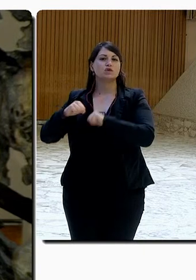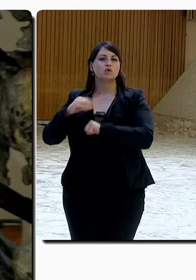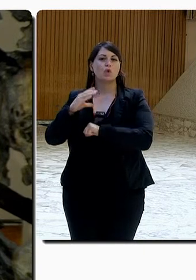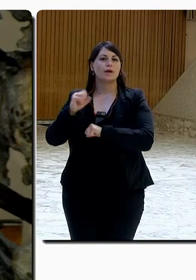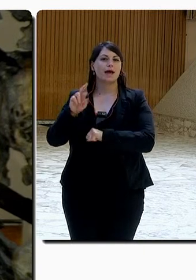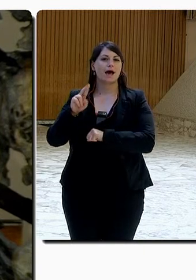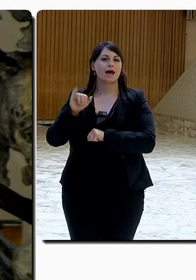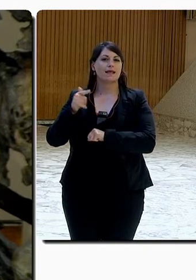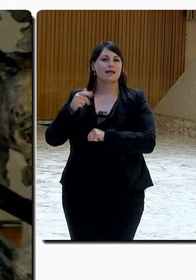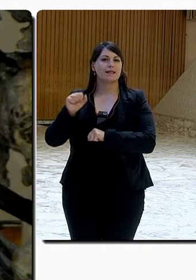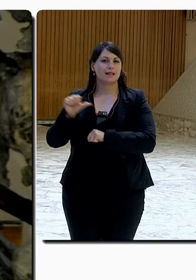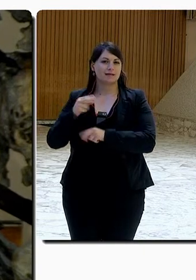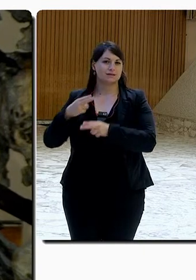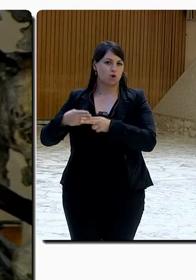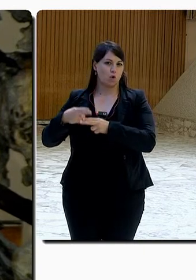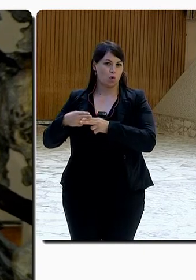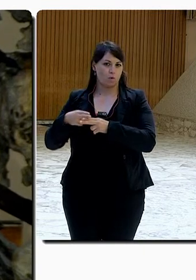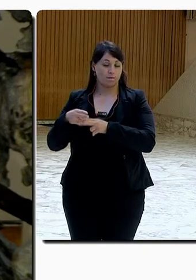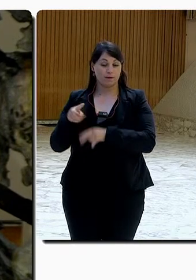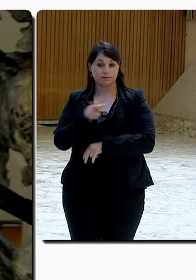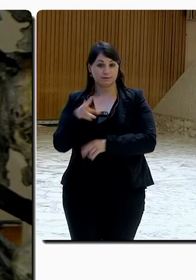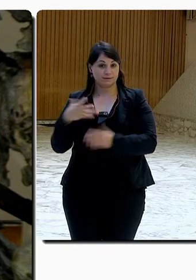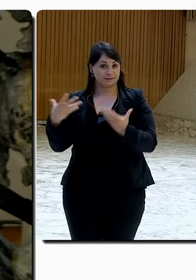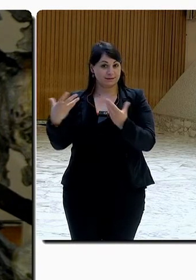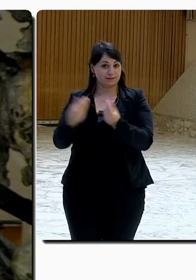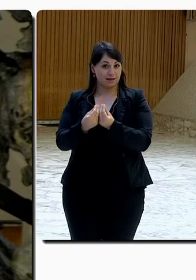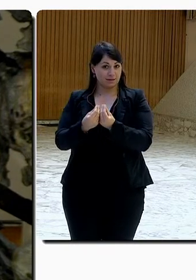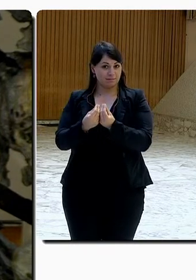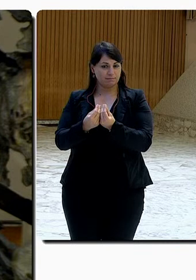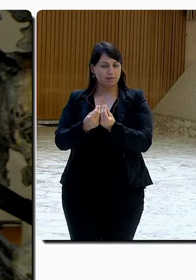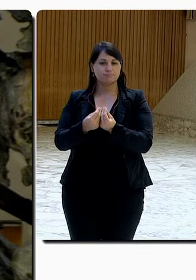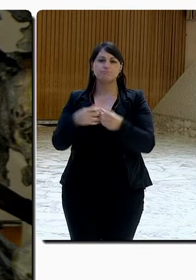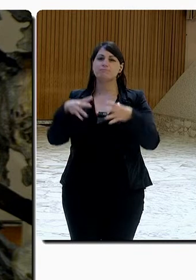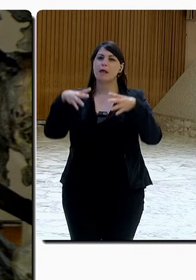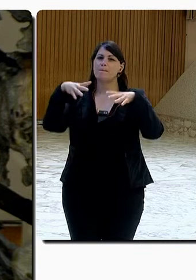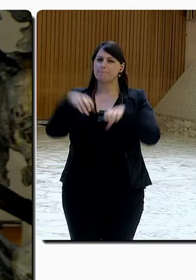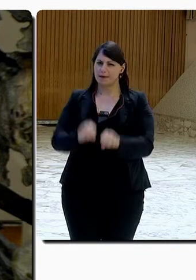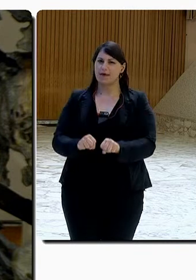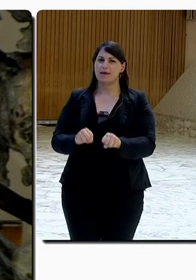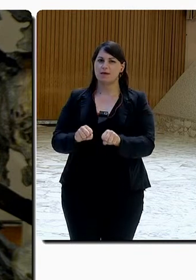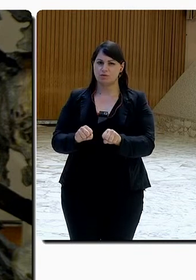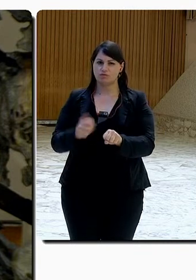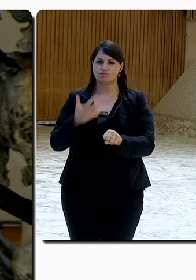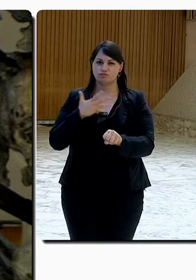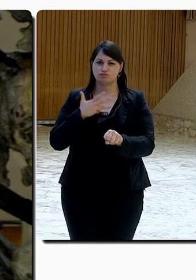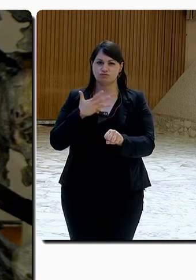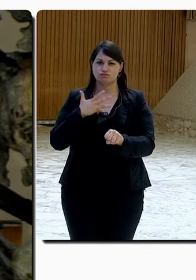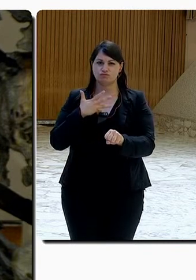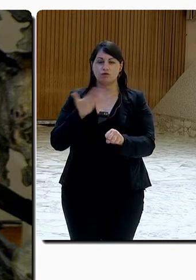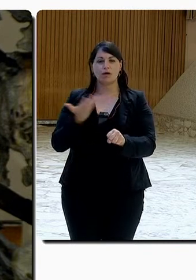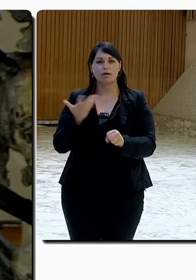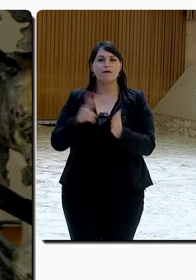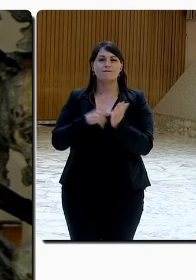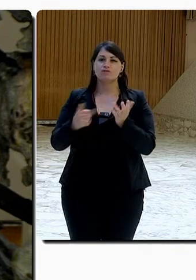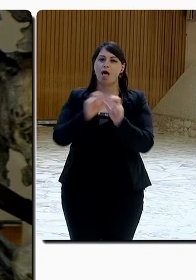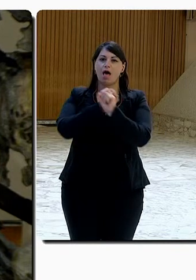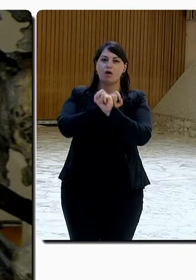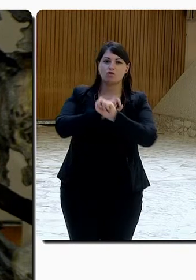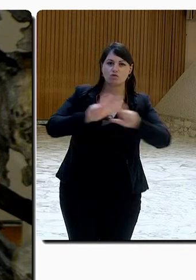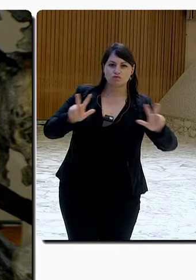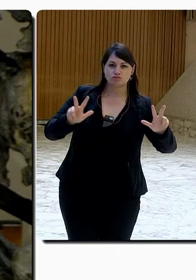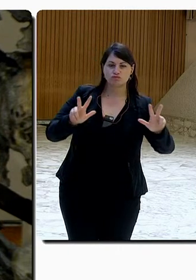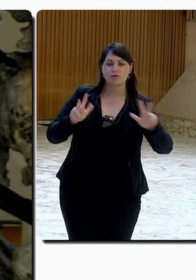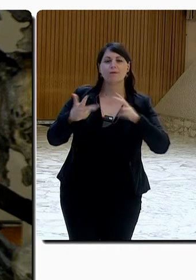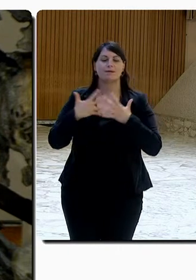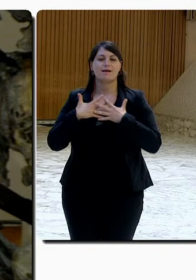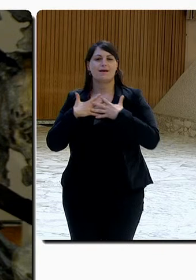Roma. Insieme sono impegnati nell'ambito dell'evangelizzazione e della